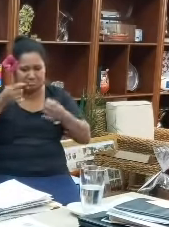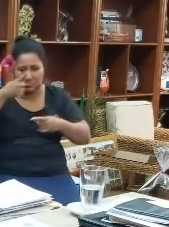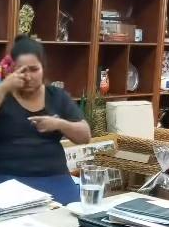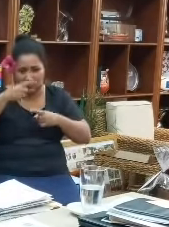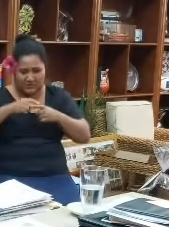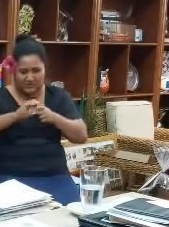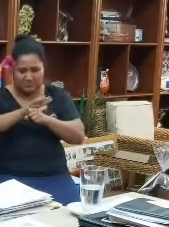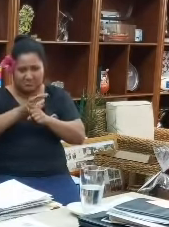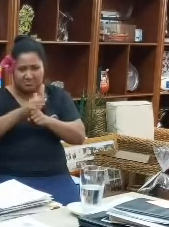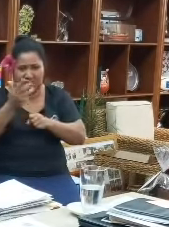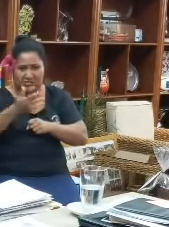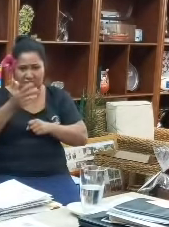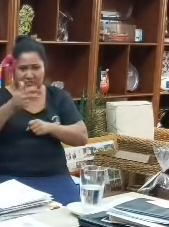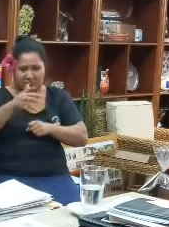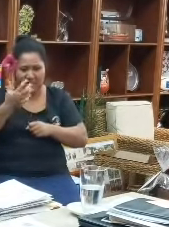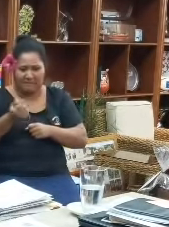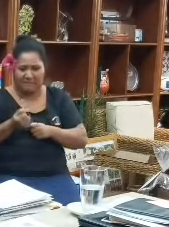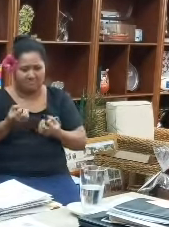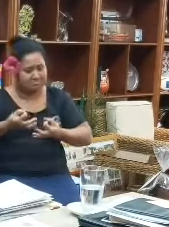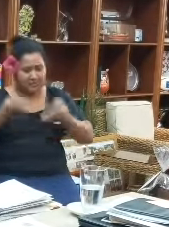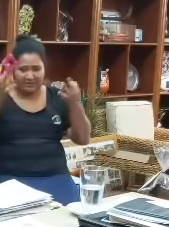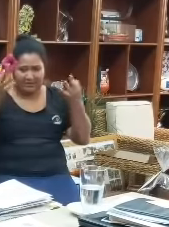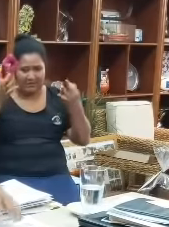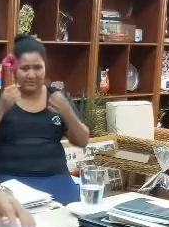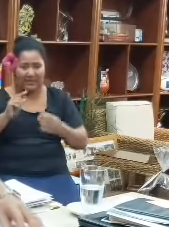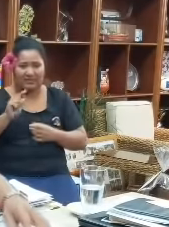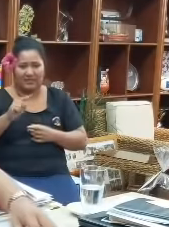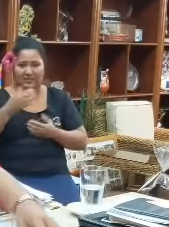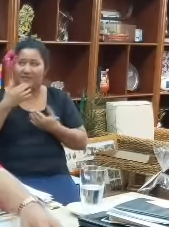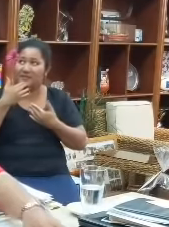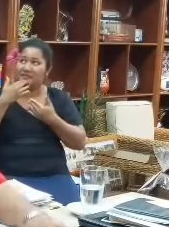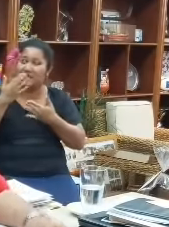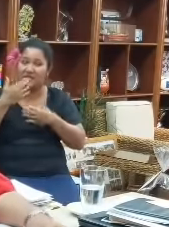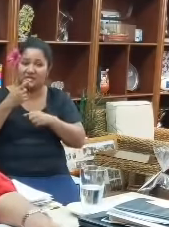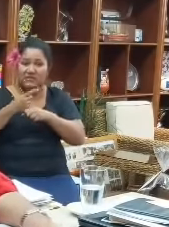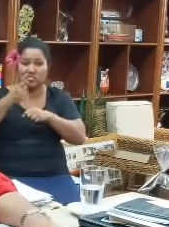se vai rusi me ia tato le fafo ta ina ilia tua